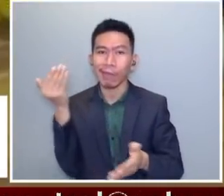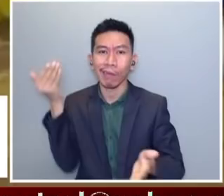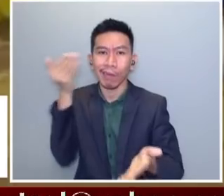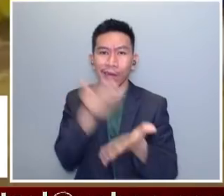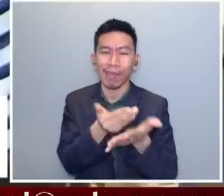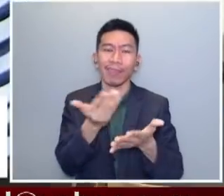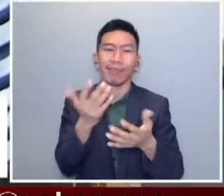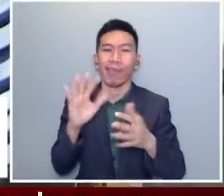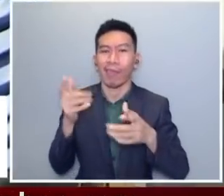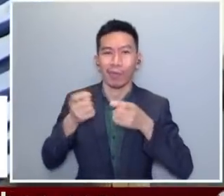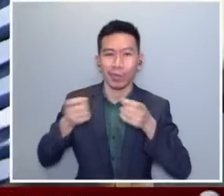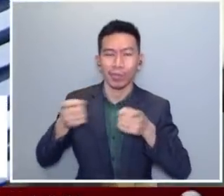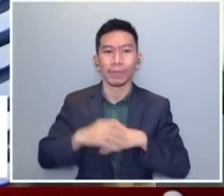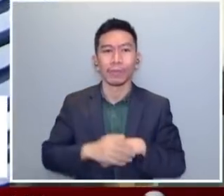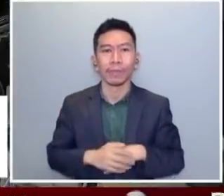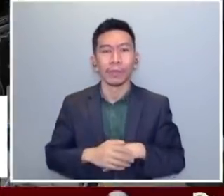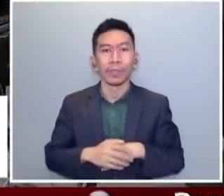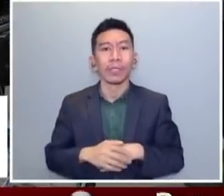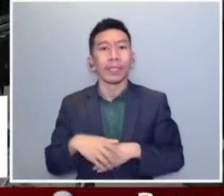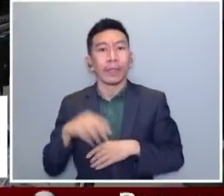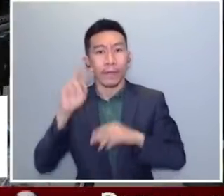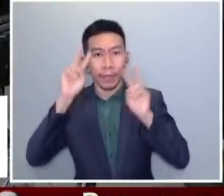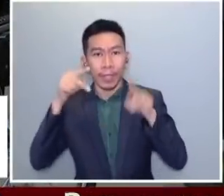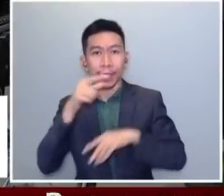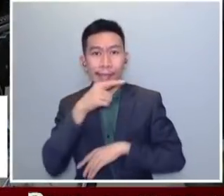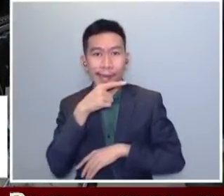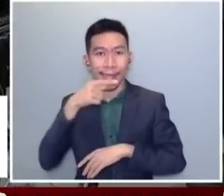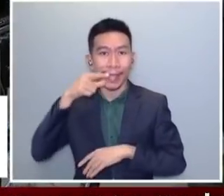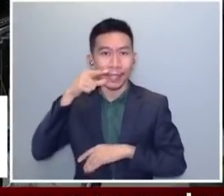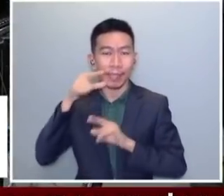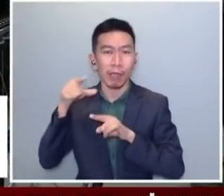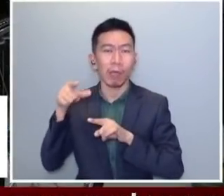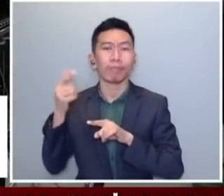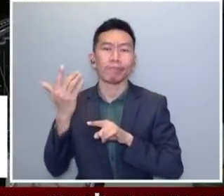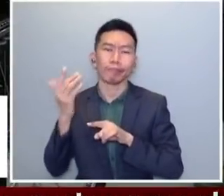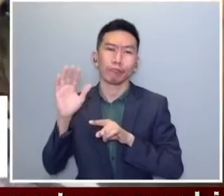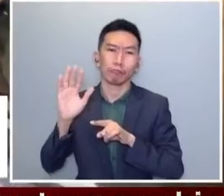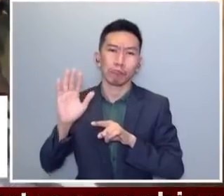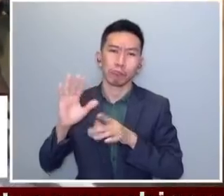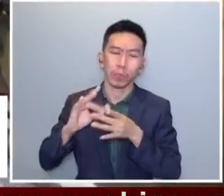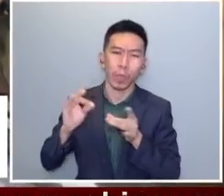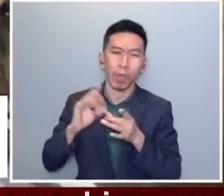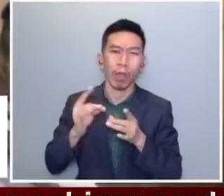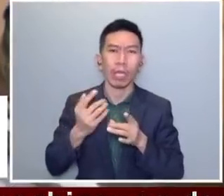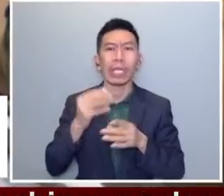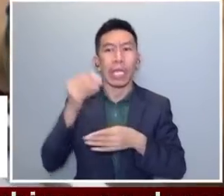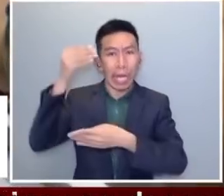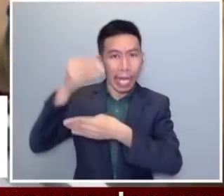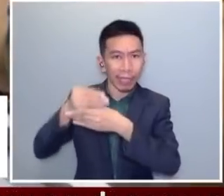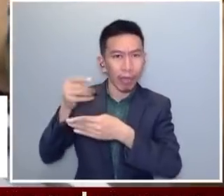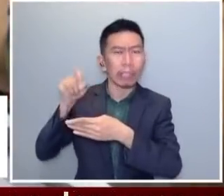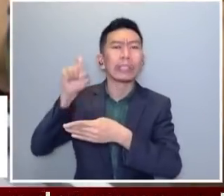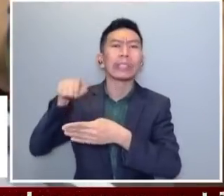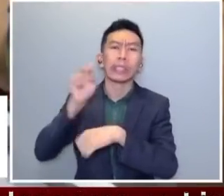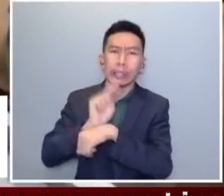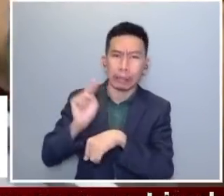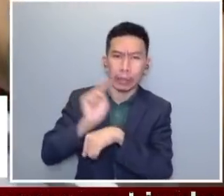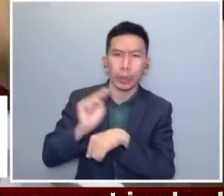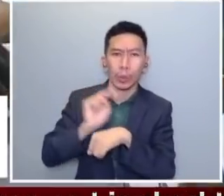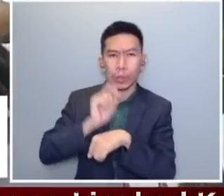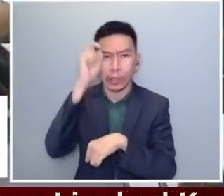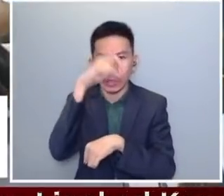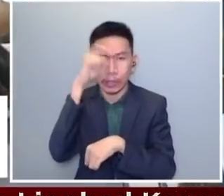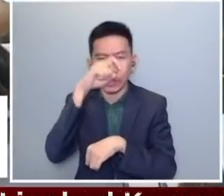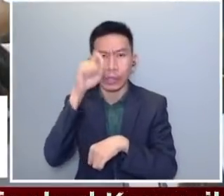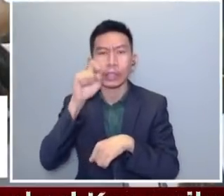Lenny Robredo, hindi dapat masayang ang lockdown. Anya, dapat mas maraming bakuna ang maibigay.